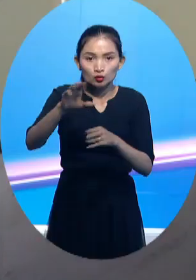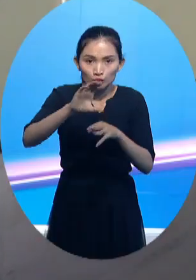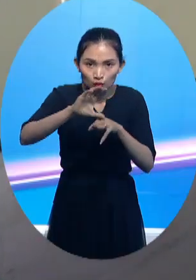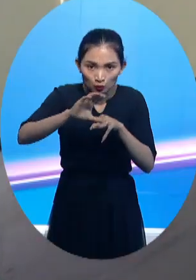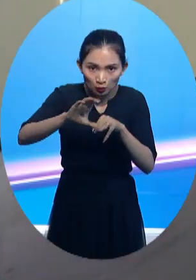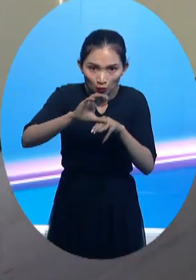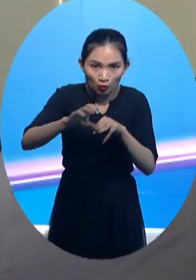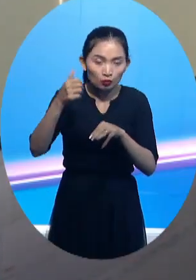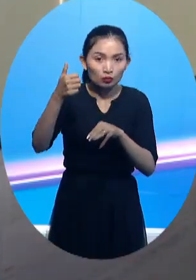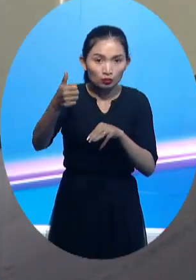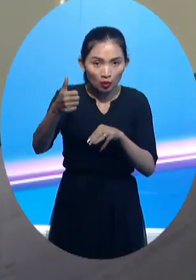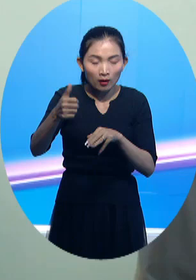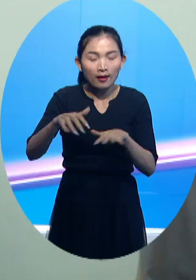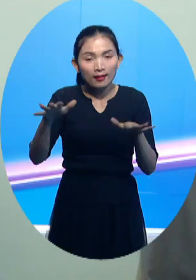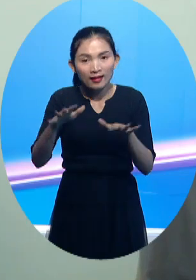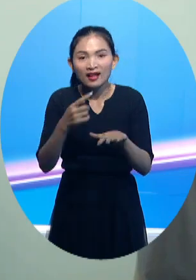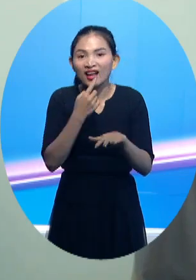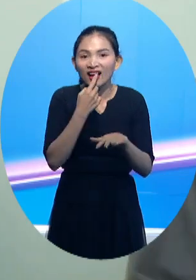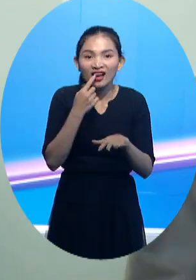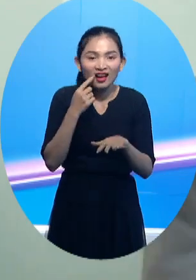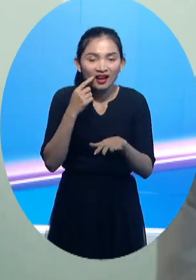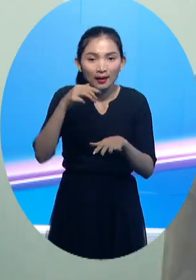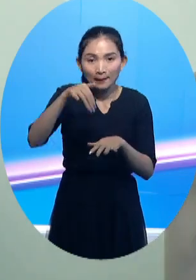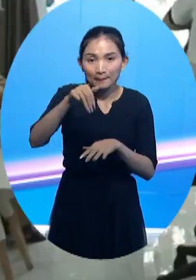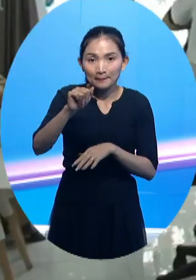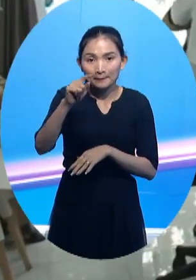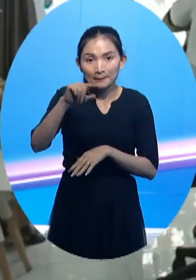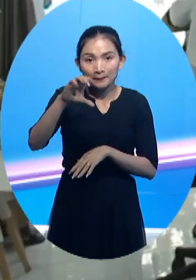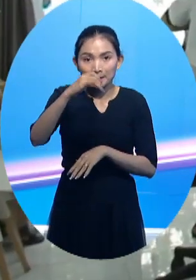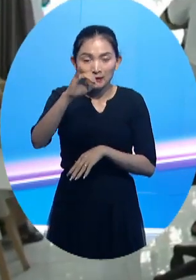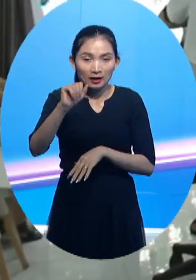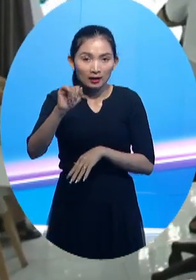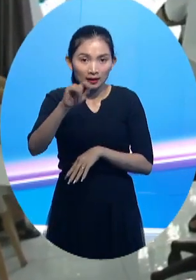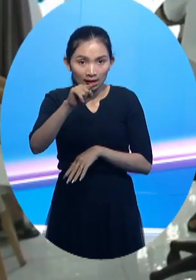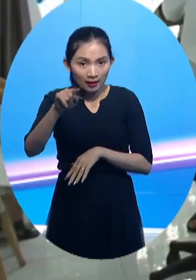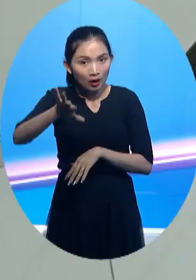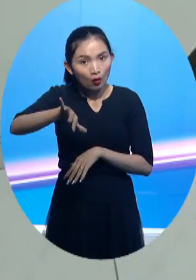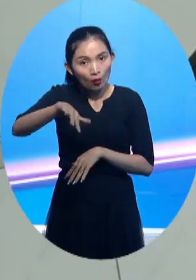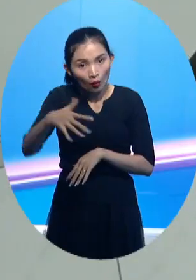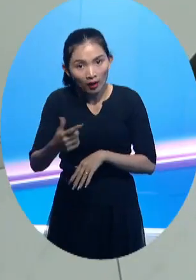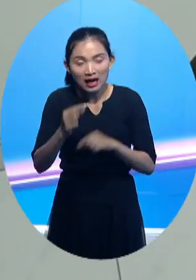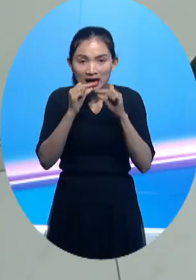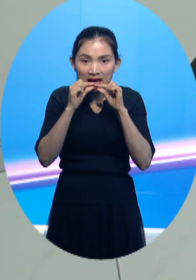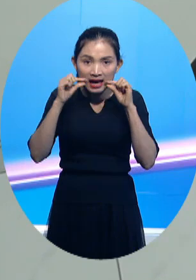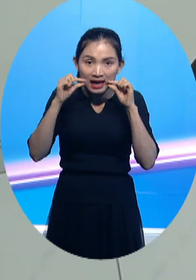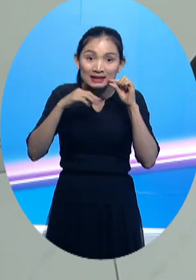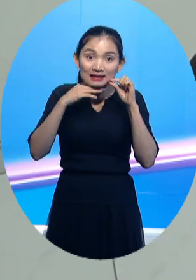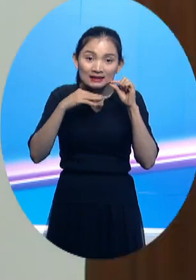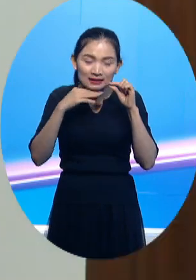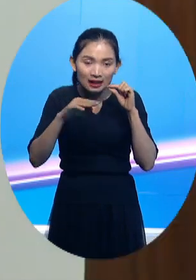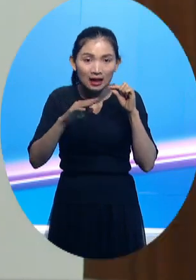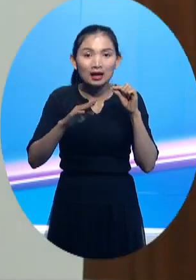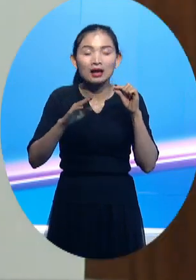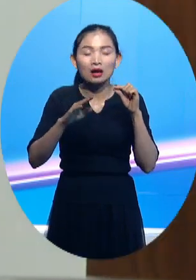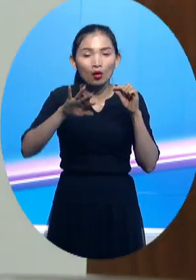chỉnh nha mắt cài chỉnh nha bằng khay trong suốt với các trường hợp răng hô móm khắp khỉnh phục hình cố định và phục hình tháo lắp